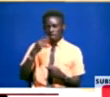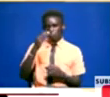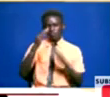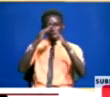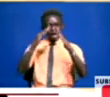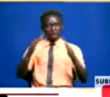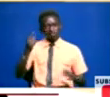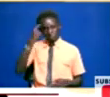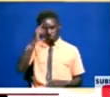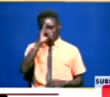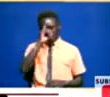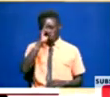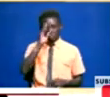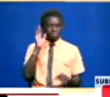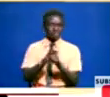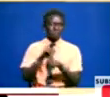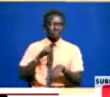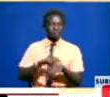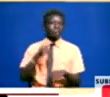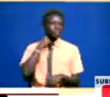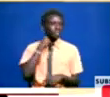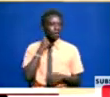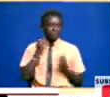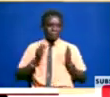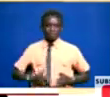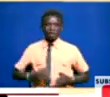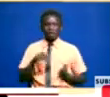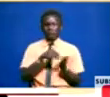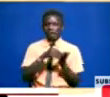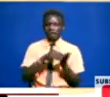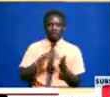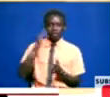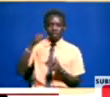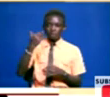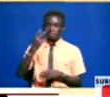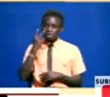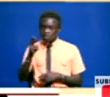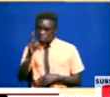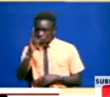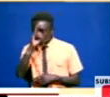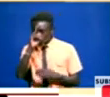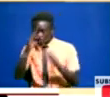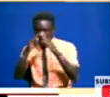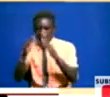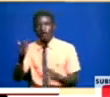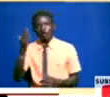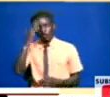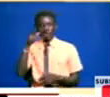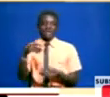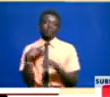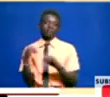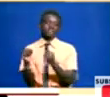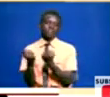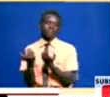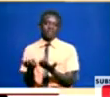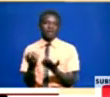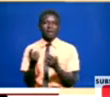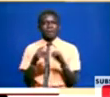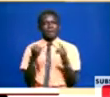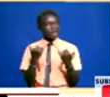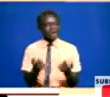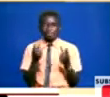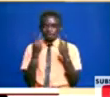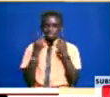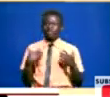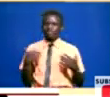nyingi sana mtu mnyonge akiona nyumba ya polisi anajua pale pana usalama pale, lakini sasa ni gofu. Je,